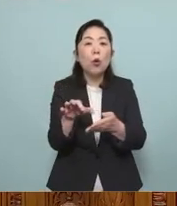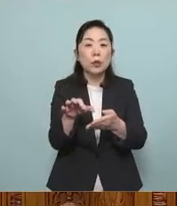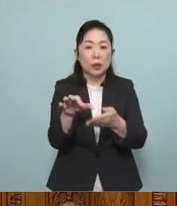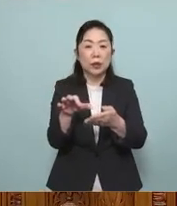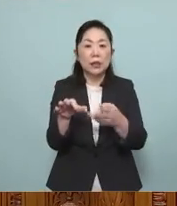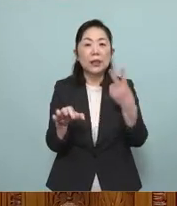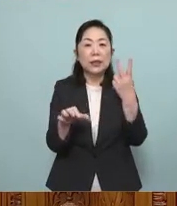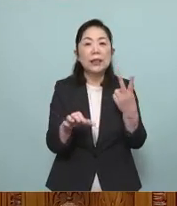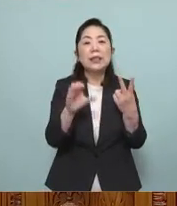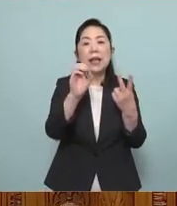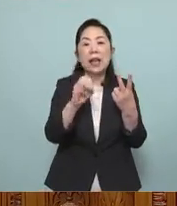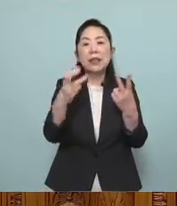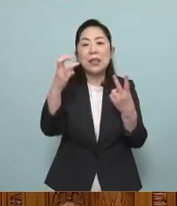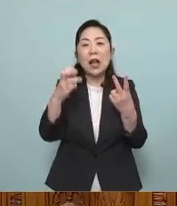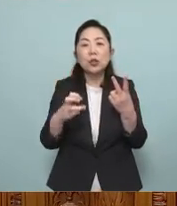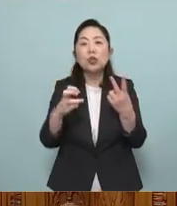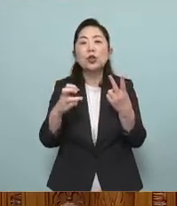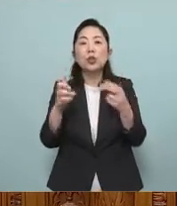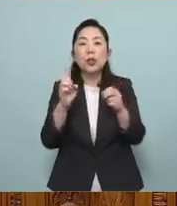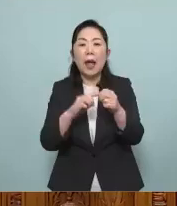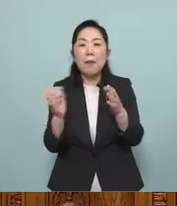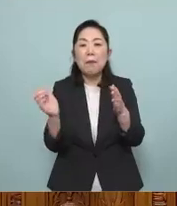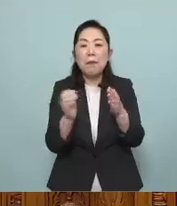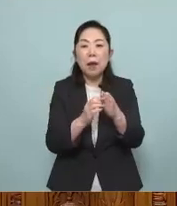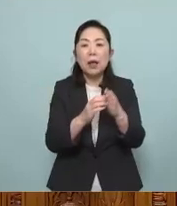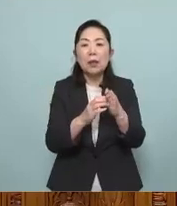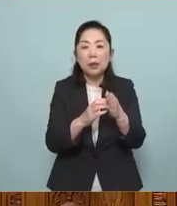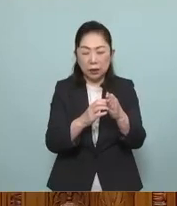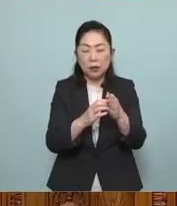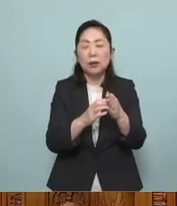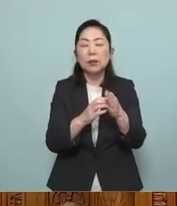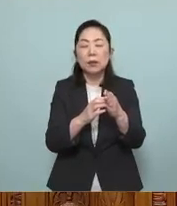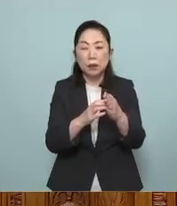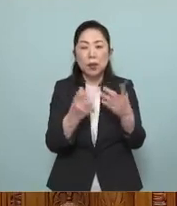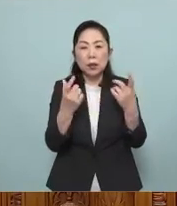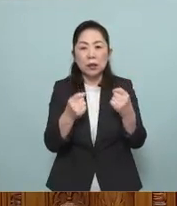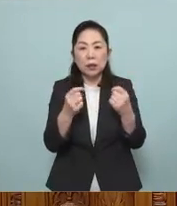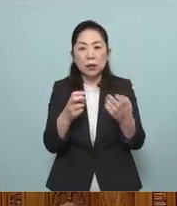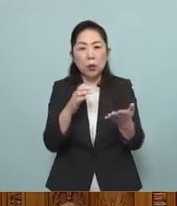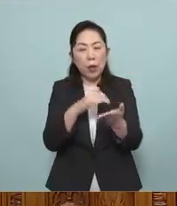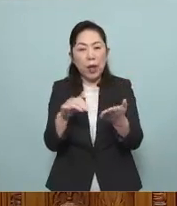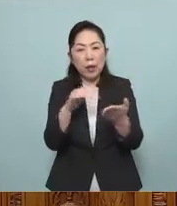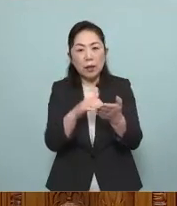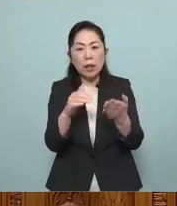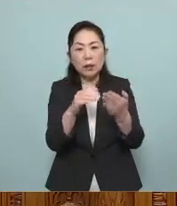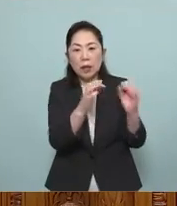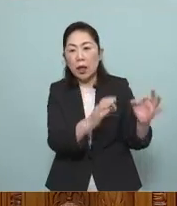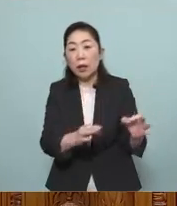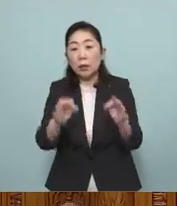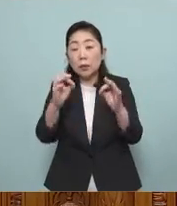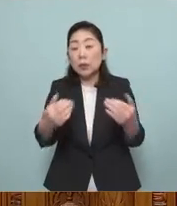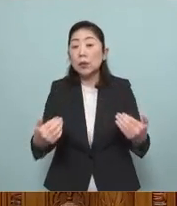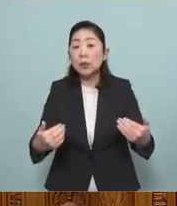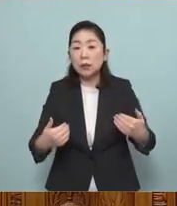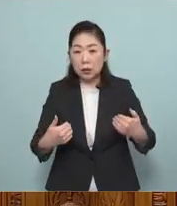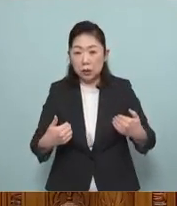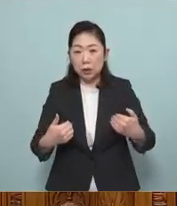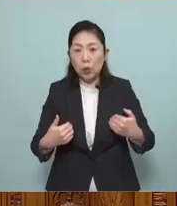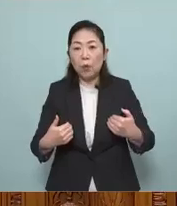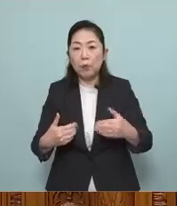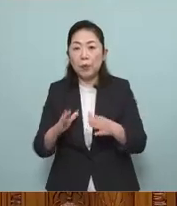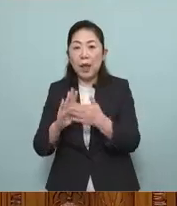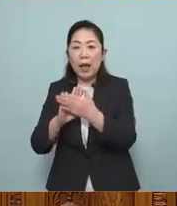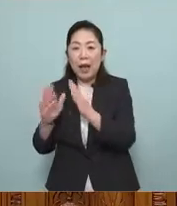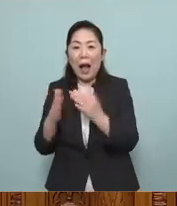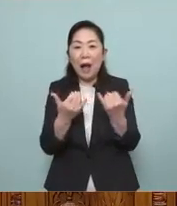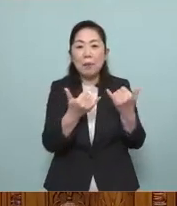年までに4兆ドルに増やすことが必要との試算があります。我が国においても、官民が炭